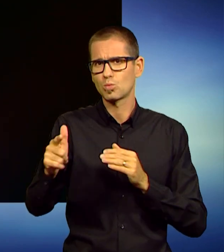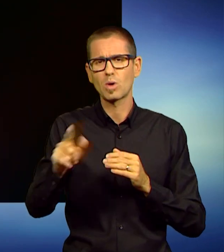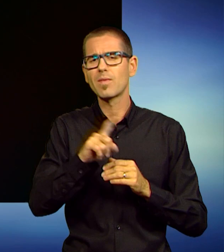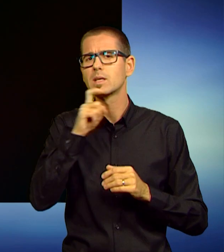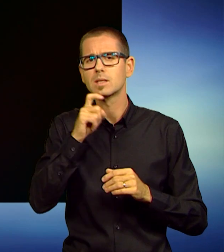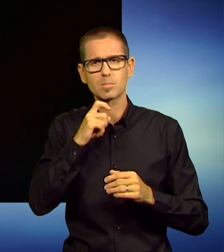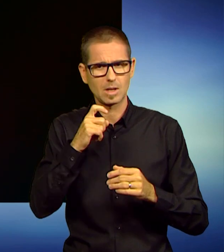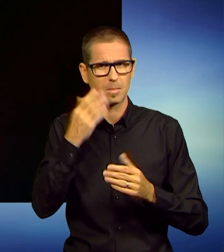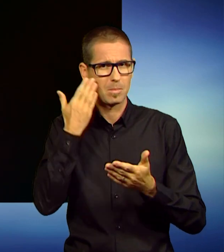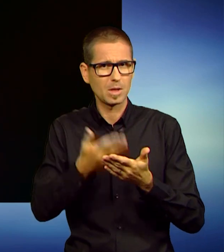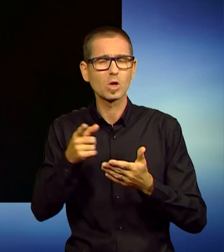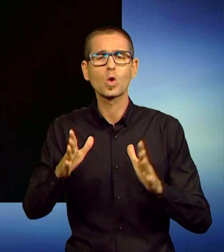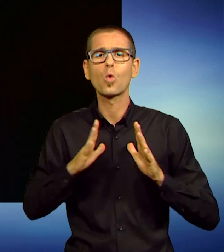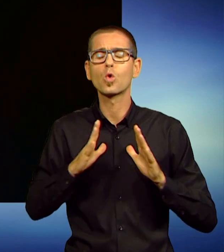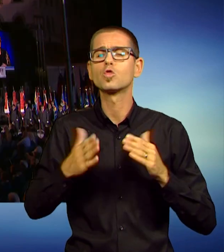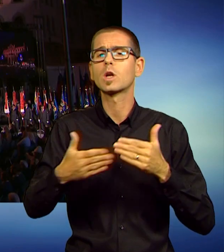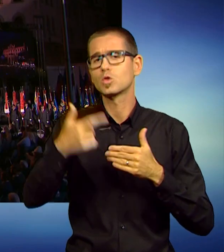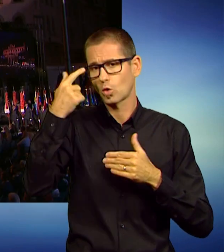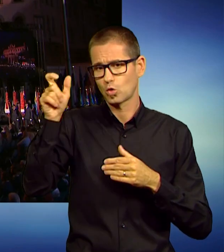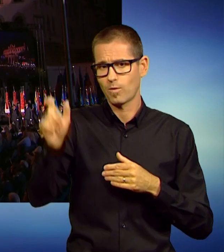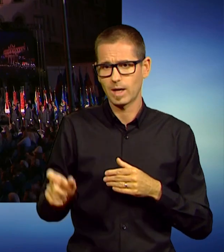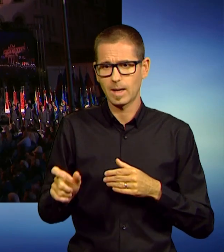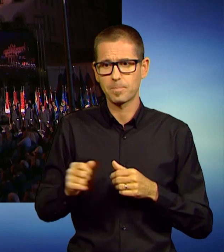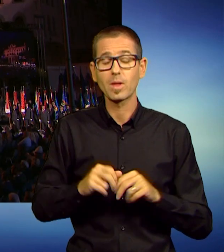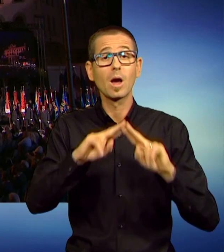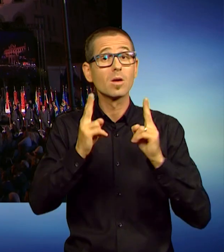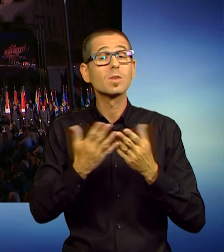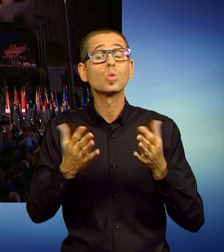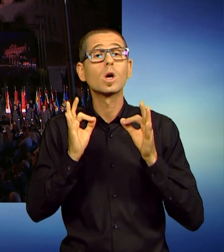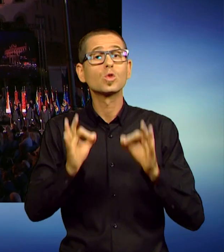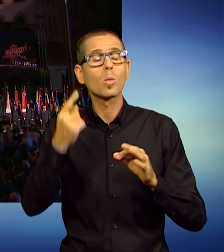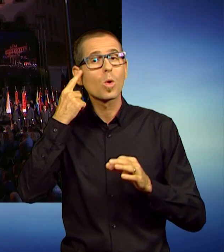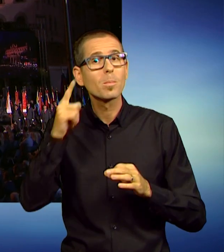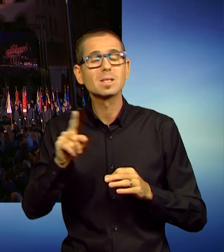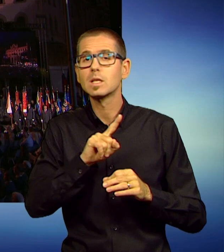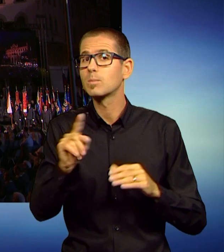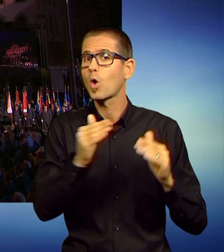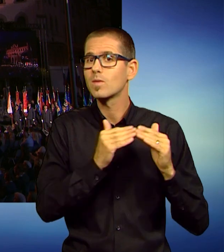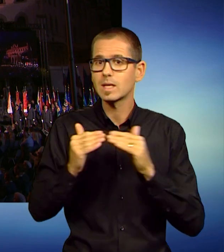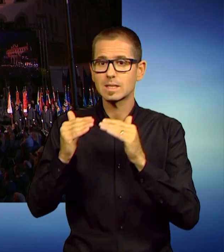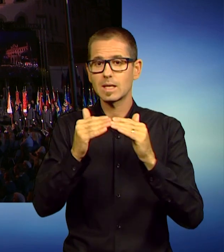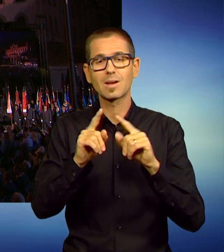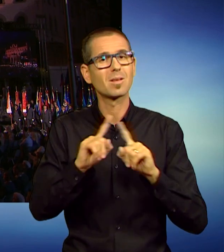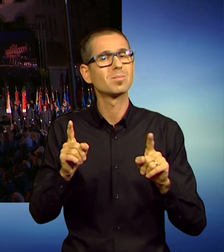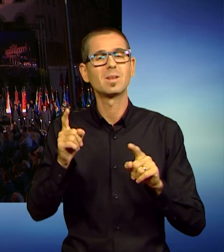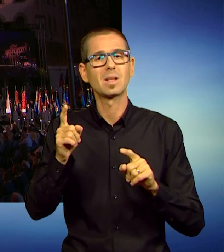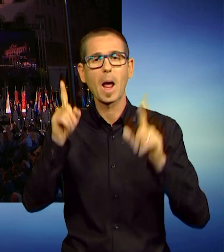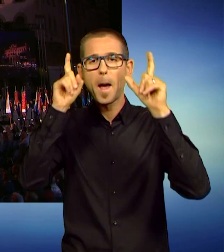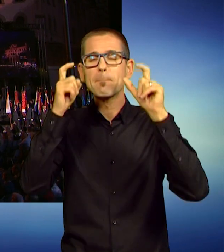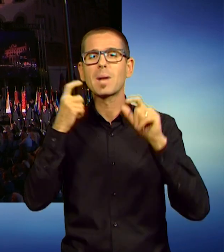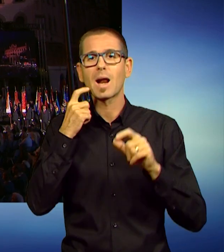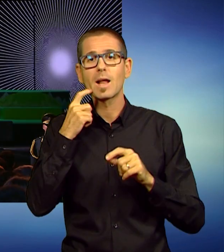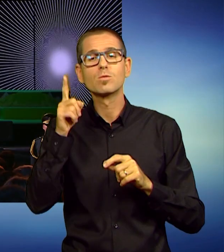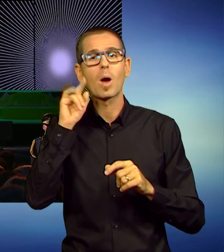ogrožajo sočloveka. V svetu, kjer dobro mislimo, nestrinjanje ni prekletstvo, temveč